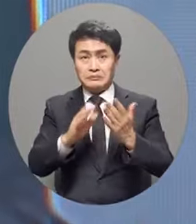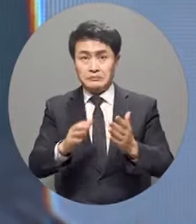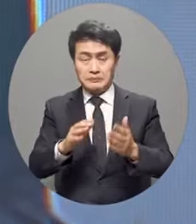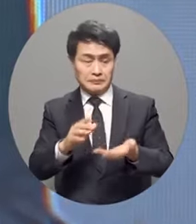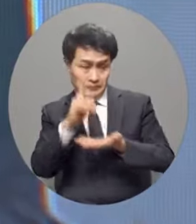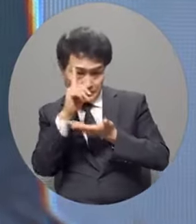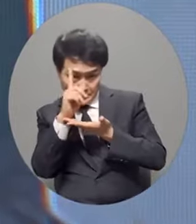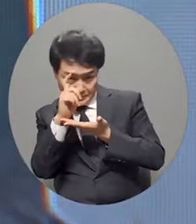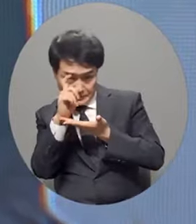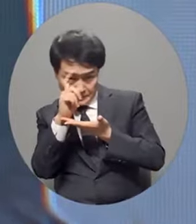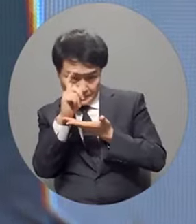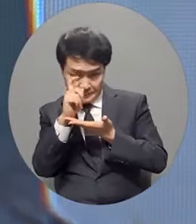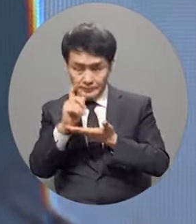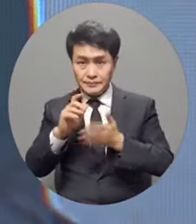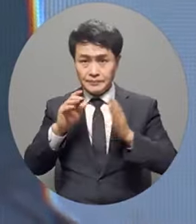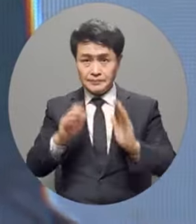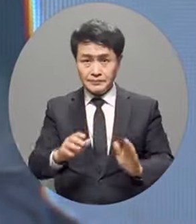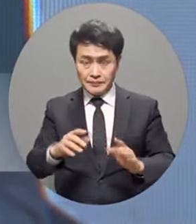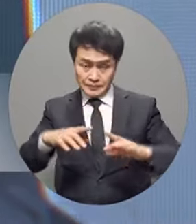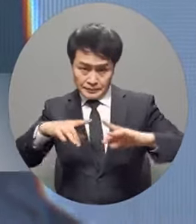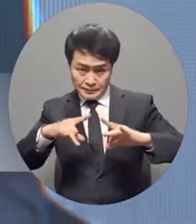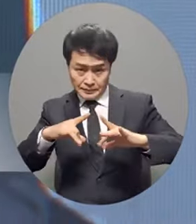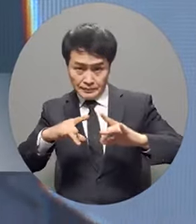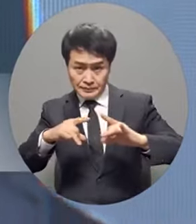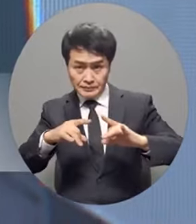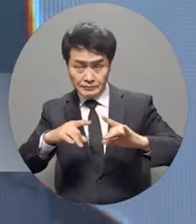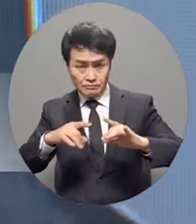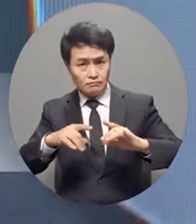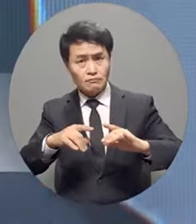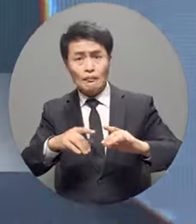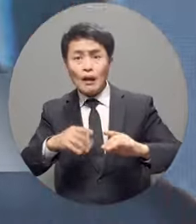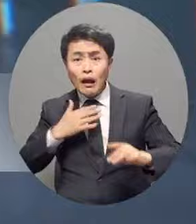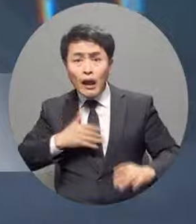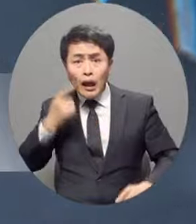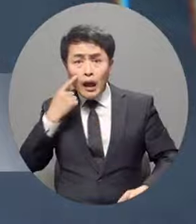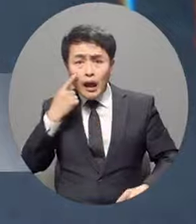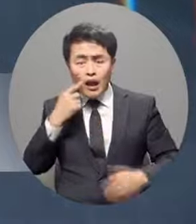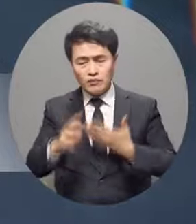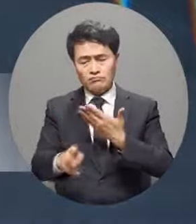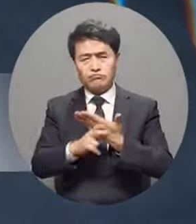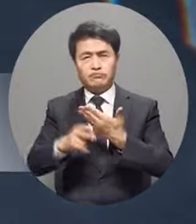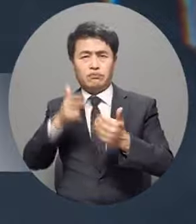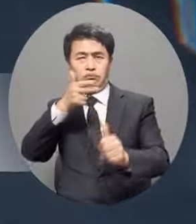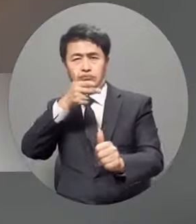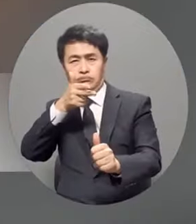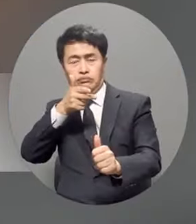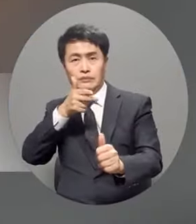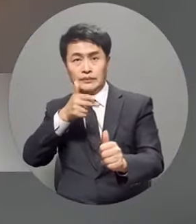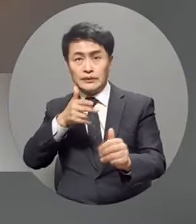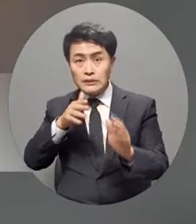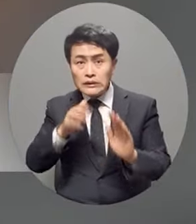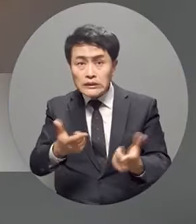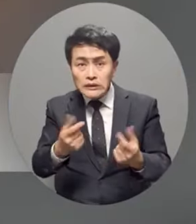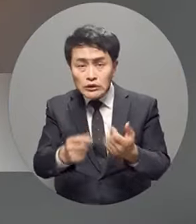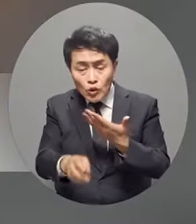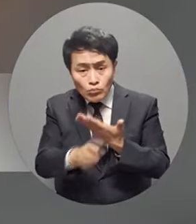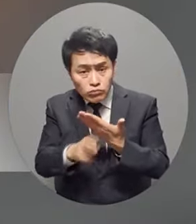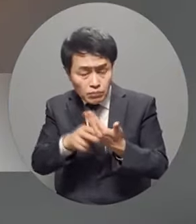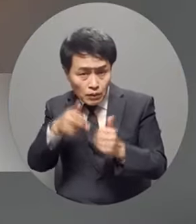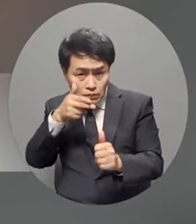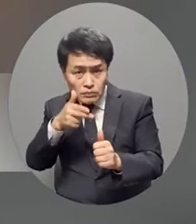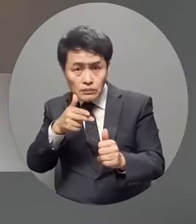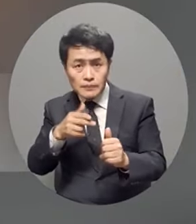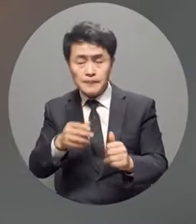사진도 찍습니다 통신 장비를 설치했나 했지만 알고 보니 불법 카메라였습니다 이런 불법 카메라는